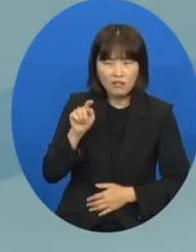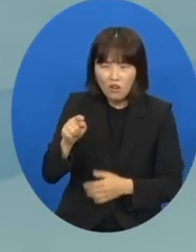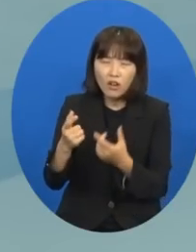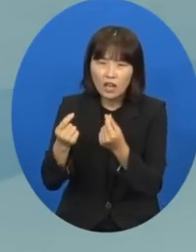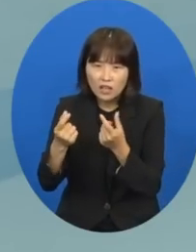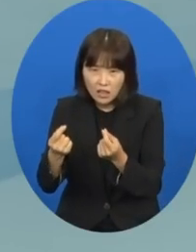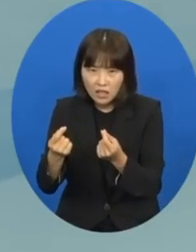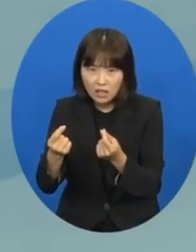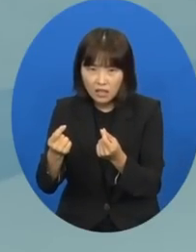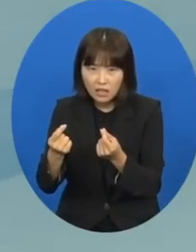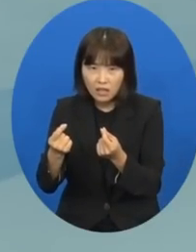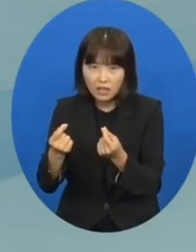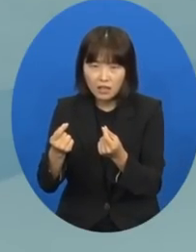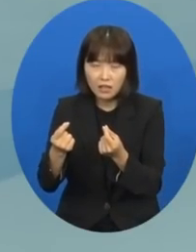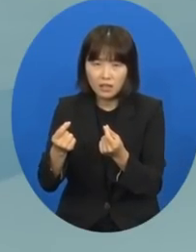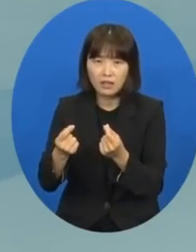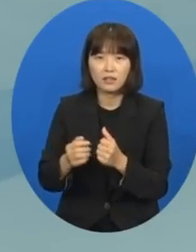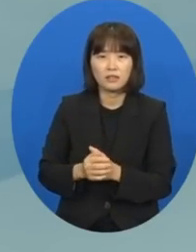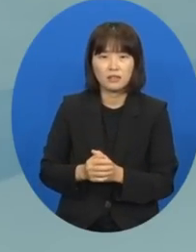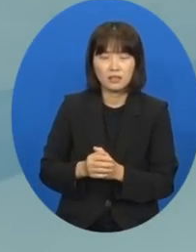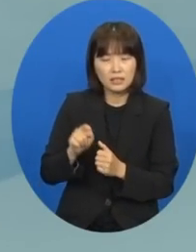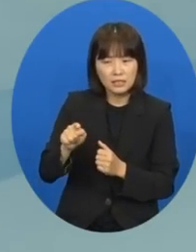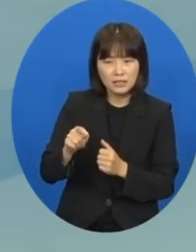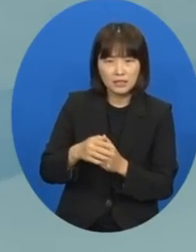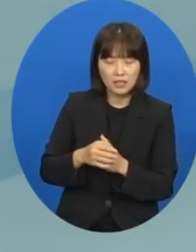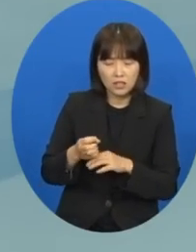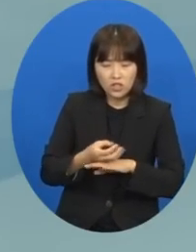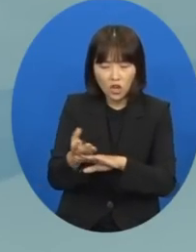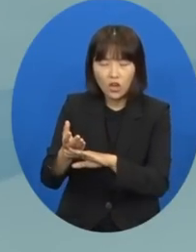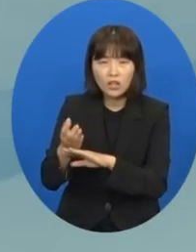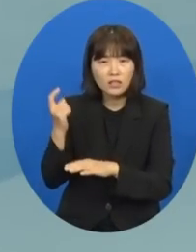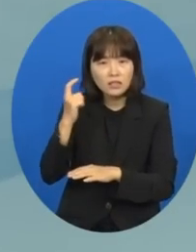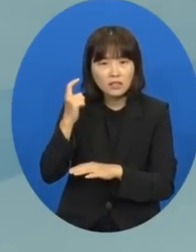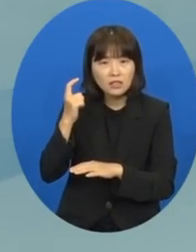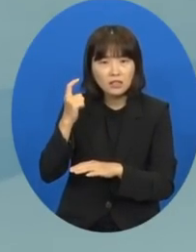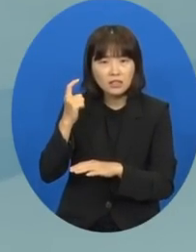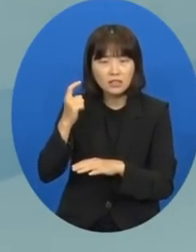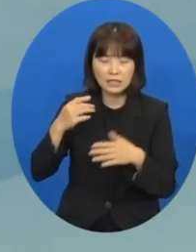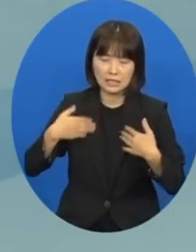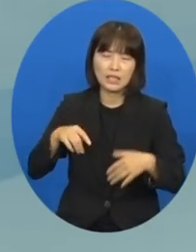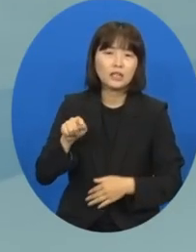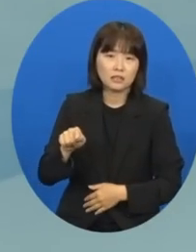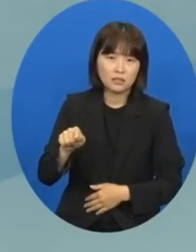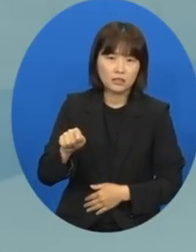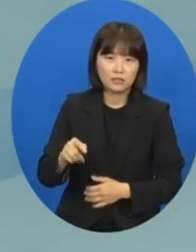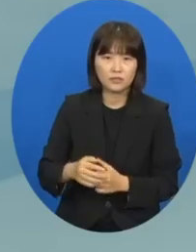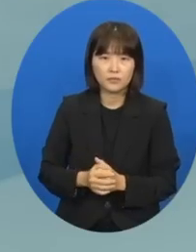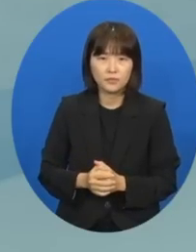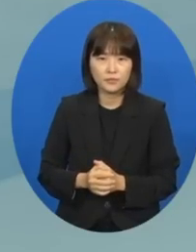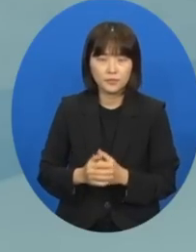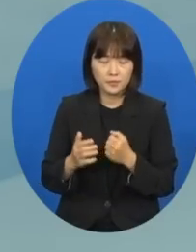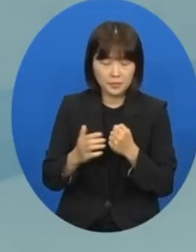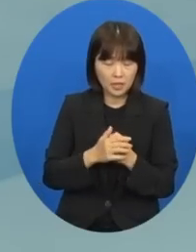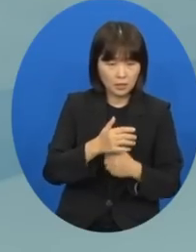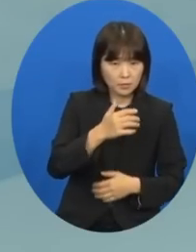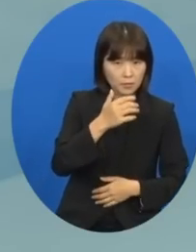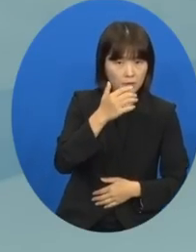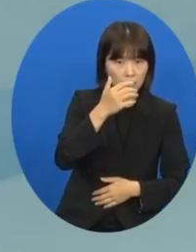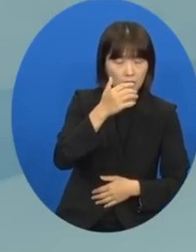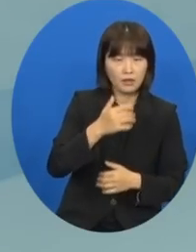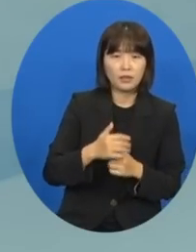거예요. 이게 간접적으로 듣는 것의 약점입니다. 그래서 하와는 아담이 아니라 하와에게 온